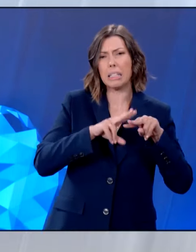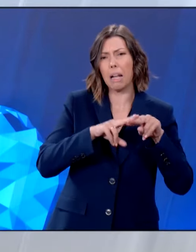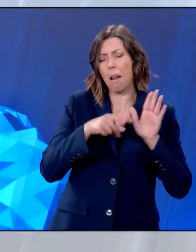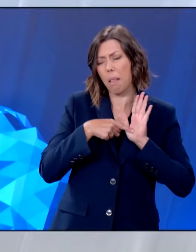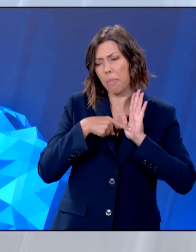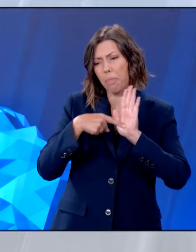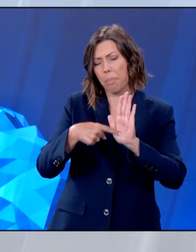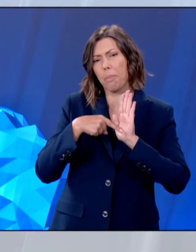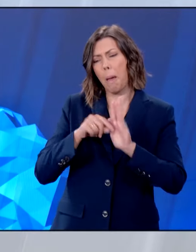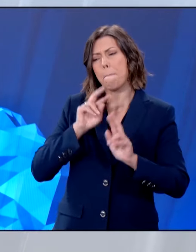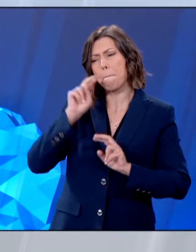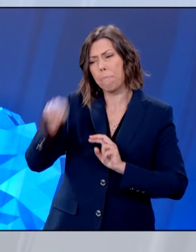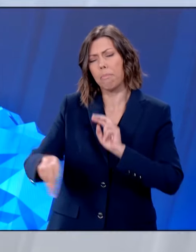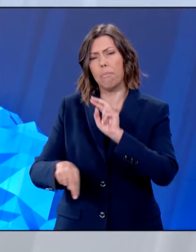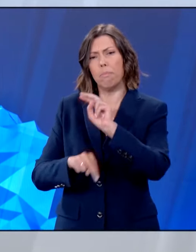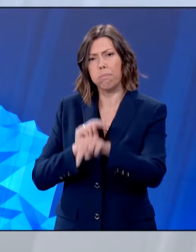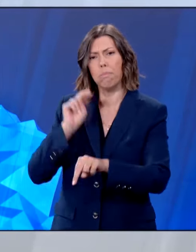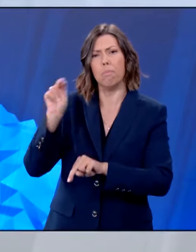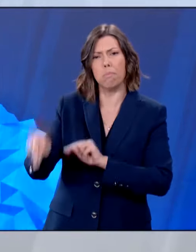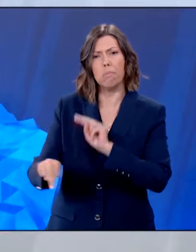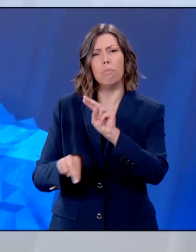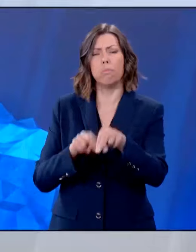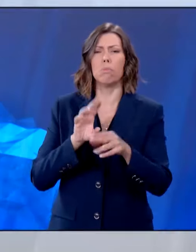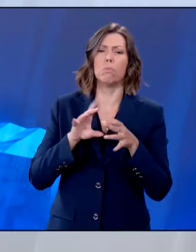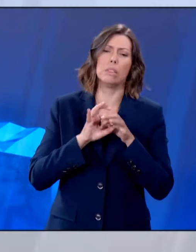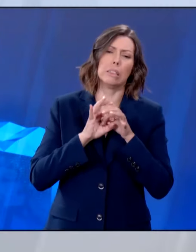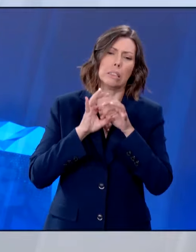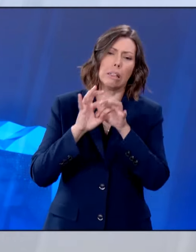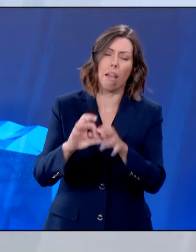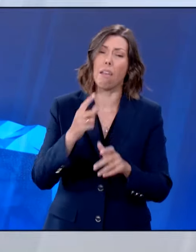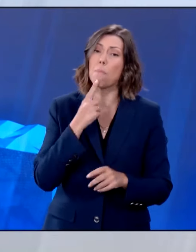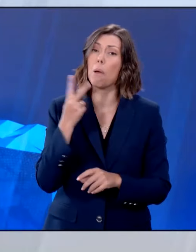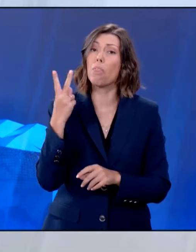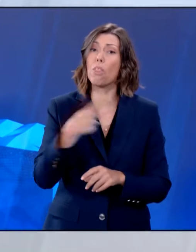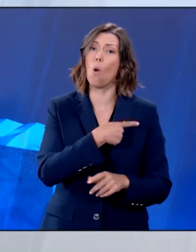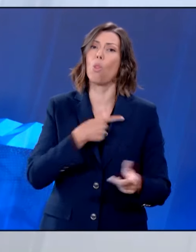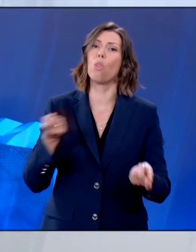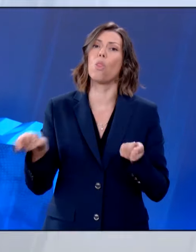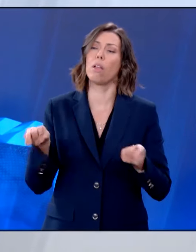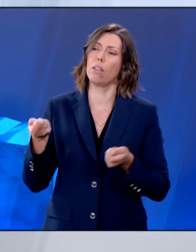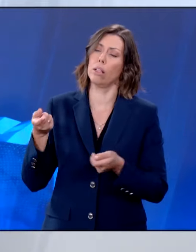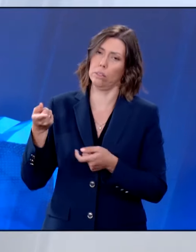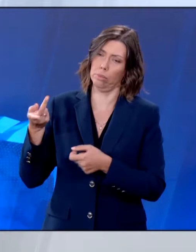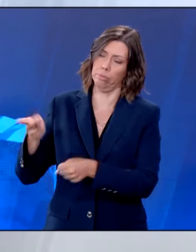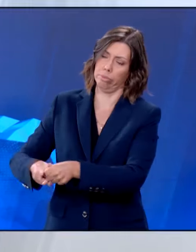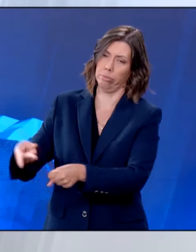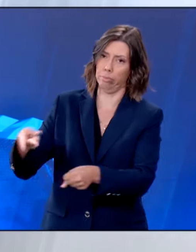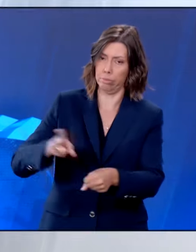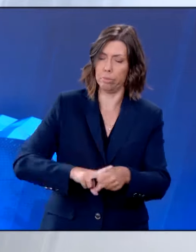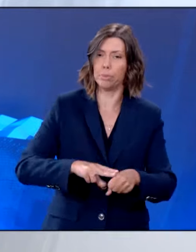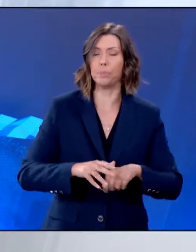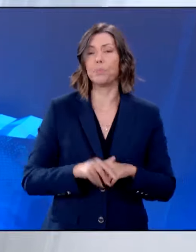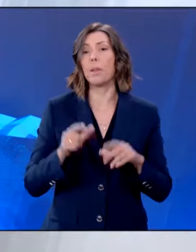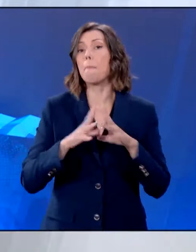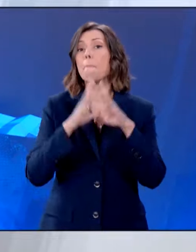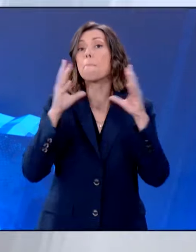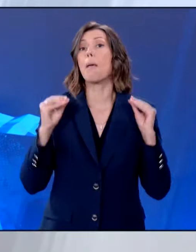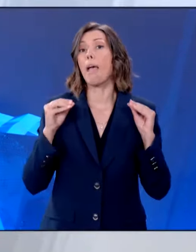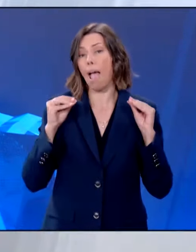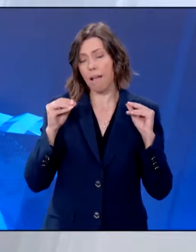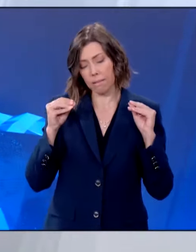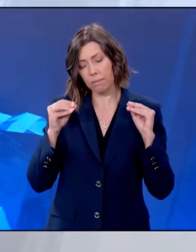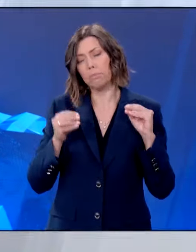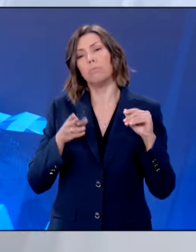οργάνωσης, ανακοινώνοντας πως έπληξαν υποδομές της και σκότωσαν δύο διοικητές της. Ο Μαρίνος Αλιφέρης και η κάμερα του Μέγκα βρέθηκαν στα